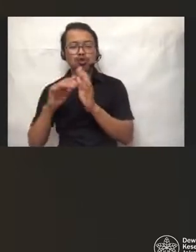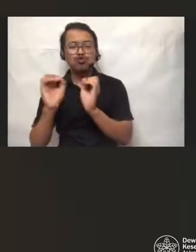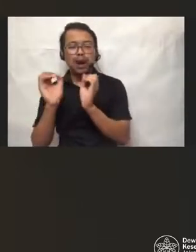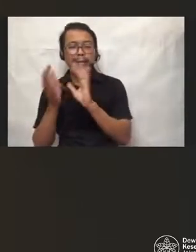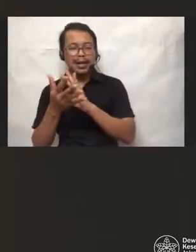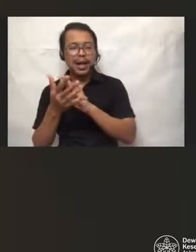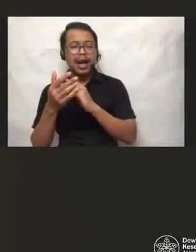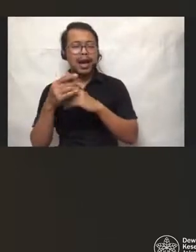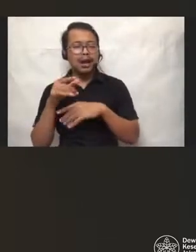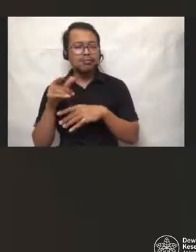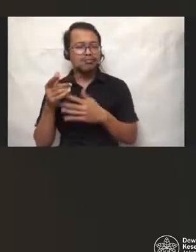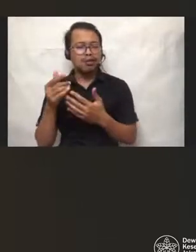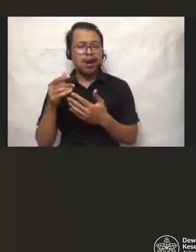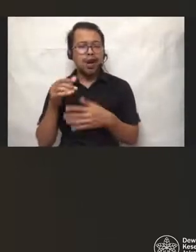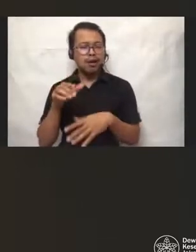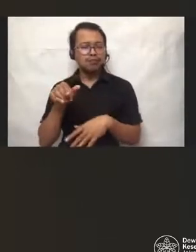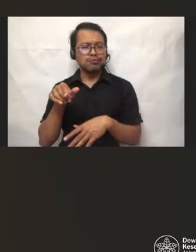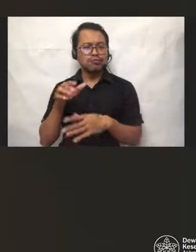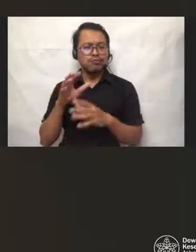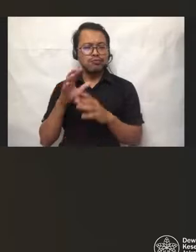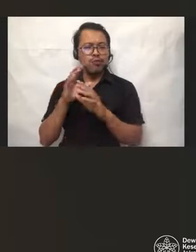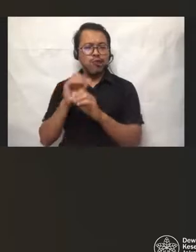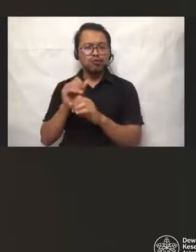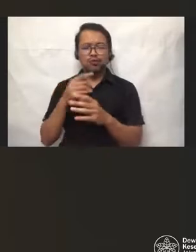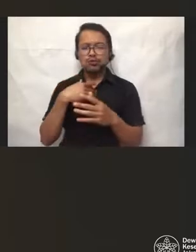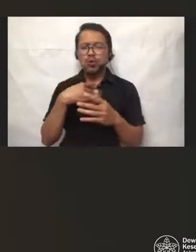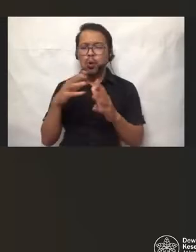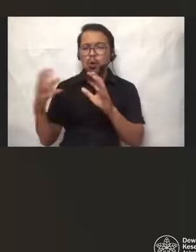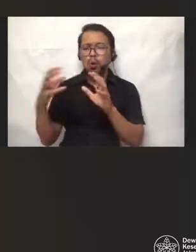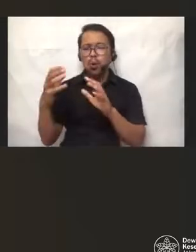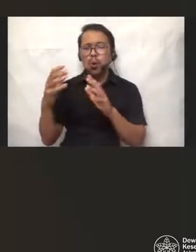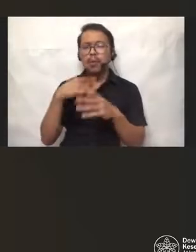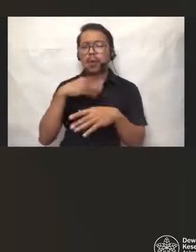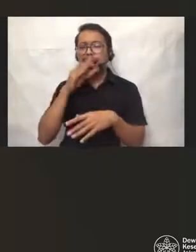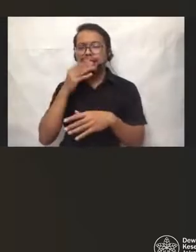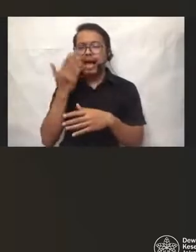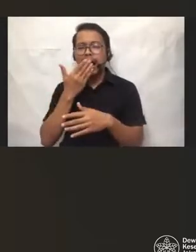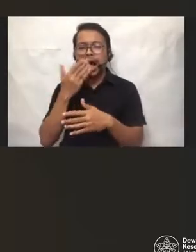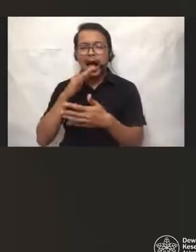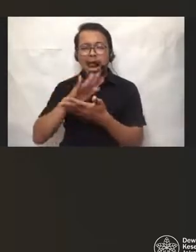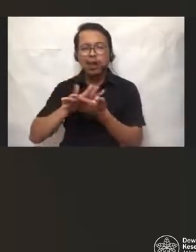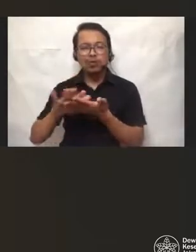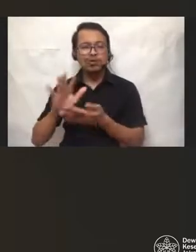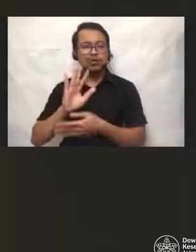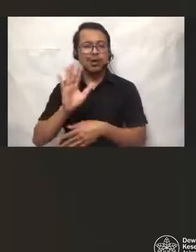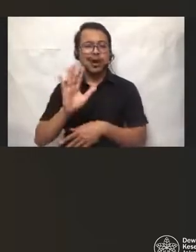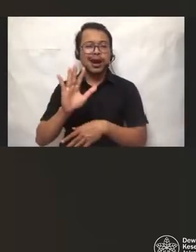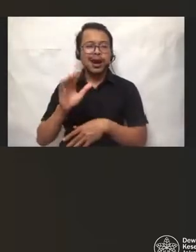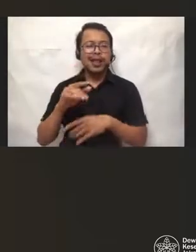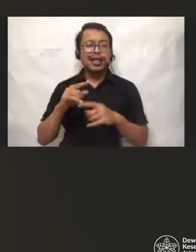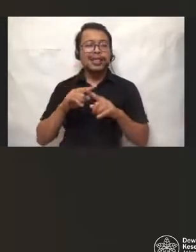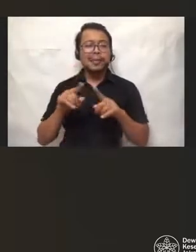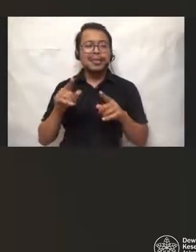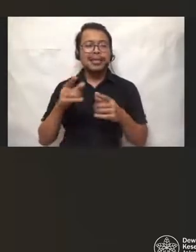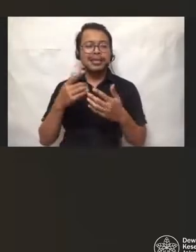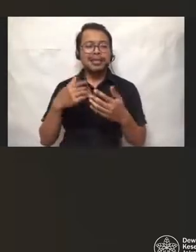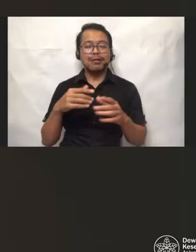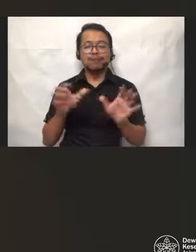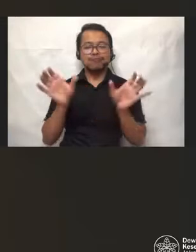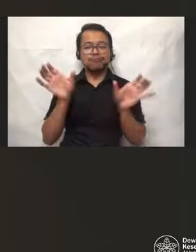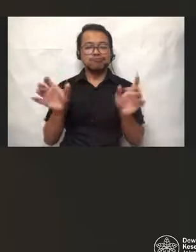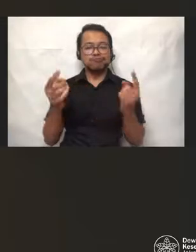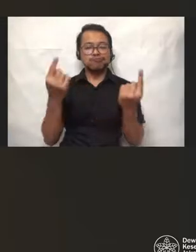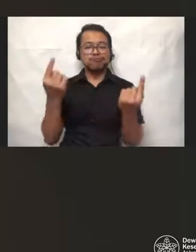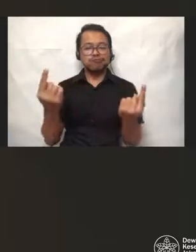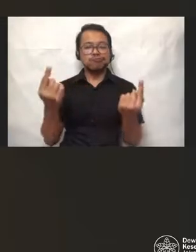halus budi bahasa yang diperdengarkan oleh kedua belah pihak, tetapi pula lebih-lebih oleh karena dari masing-masing pihak